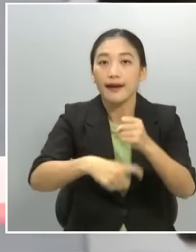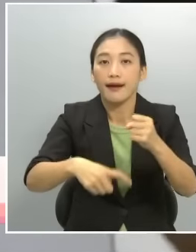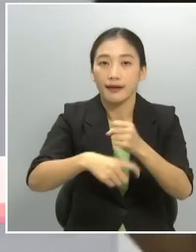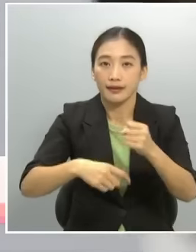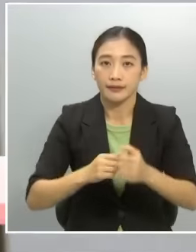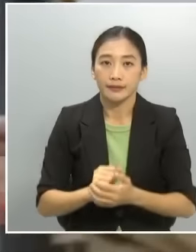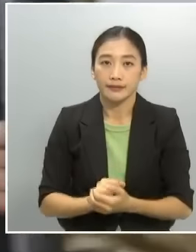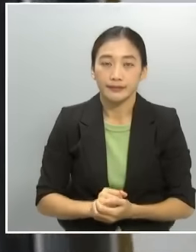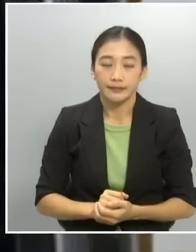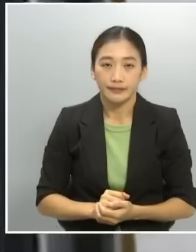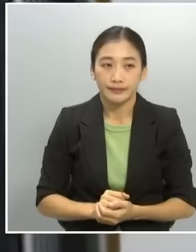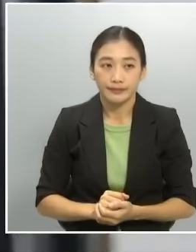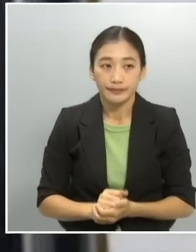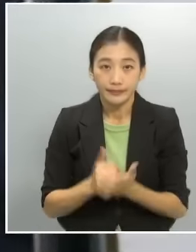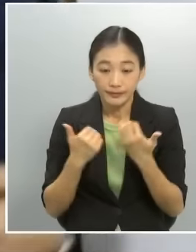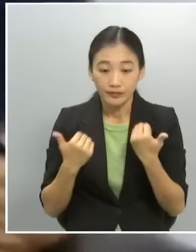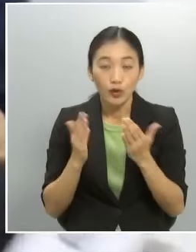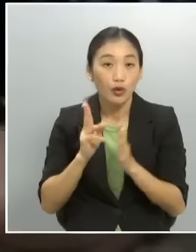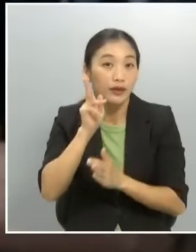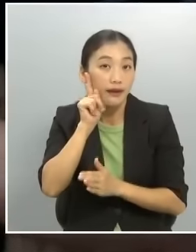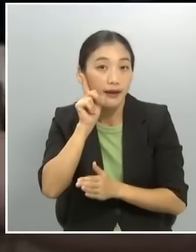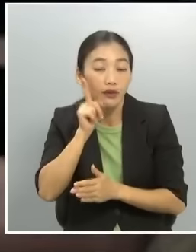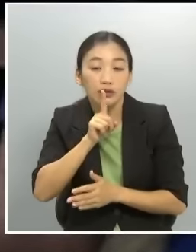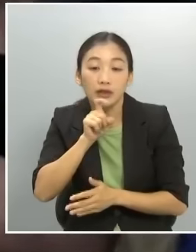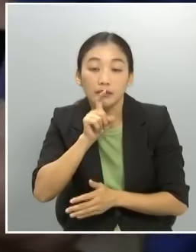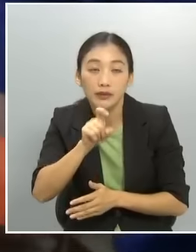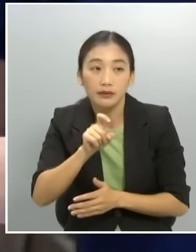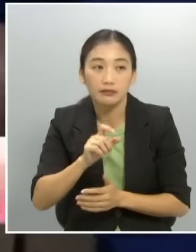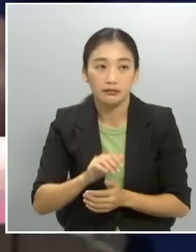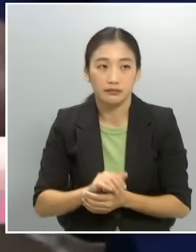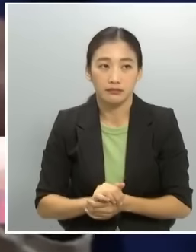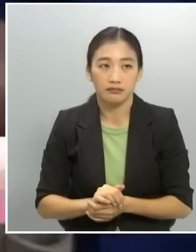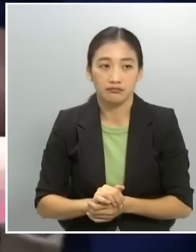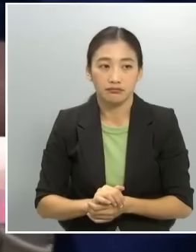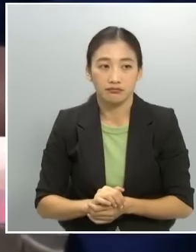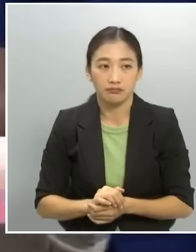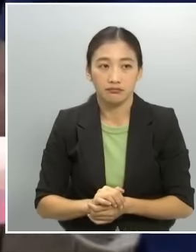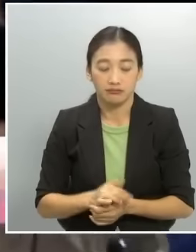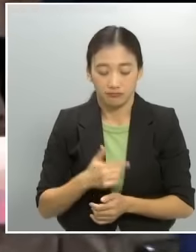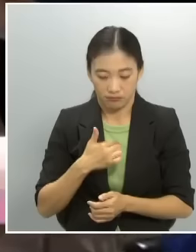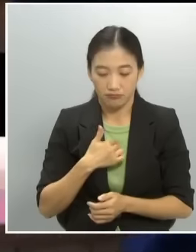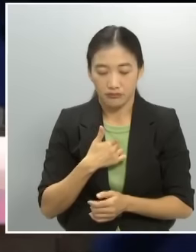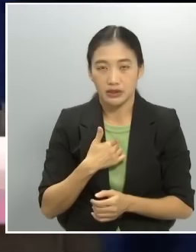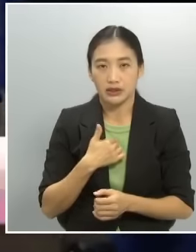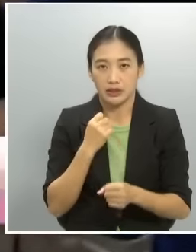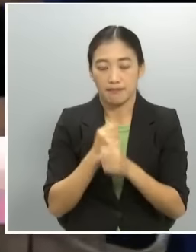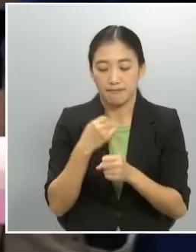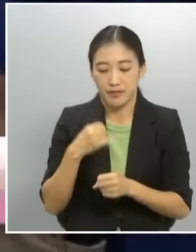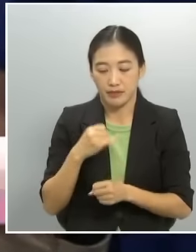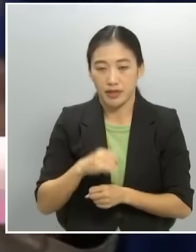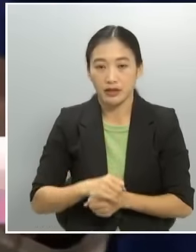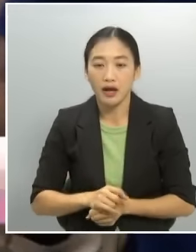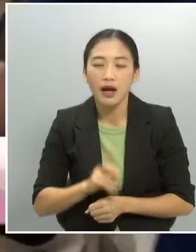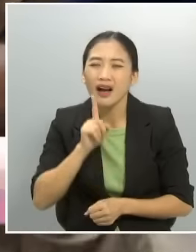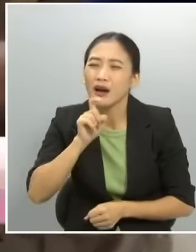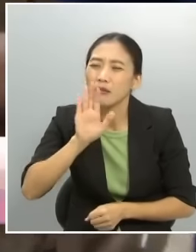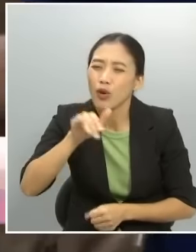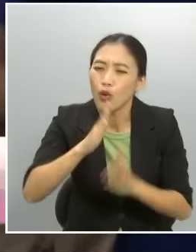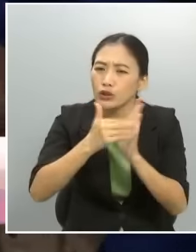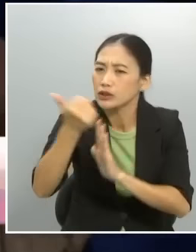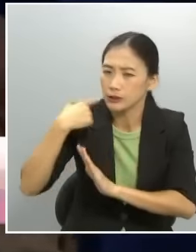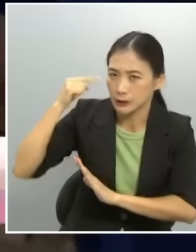ผิดพลาด ออกเลยค่ะ เชิญค่ะ ดำเนินทางผิดครับแบบสำนึกผิด มีใครสั่งให้มีการขโมยรูปพว